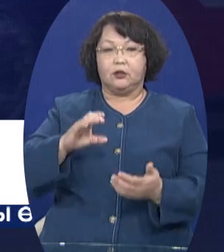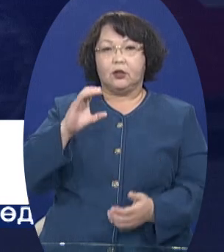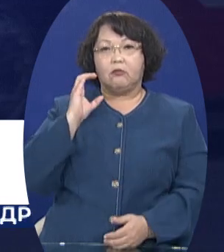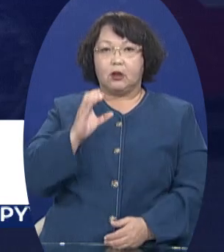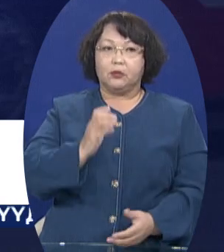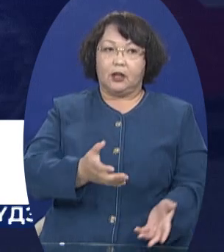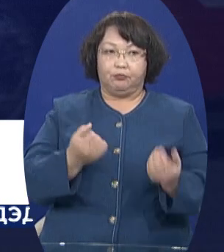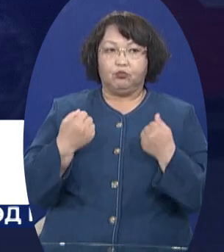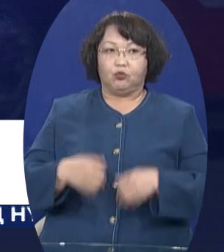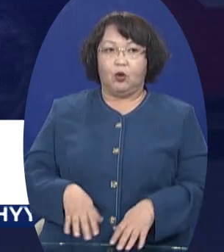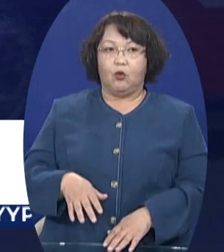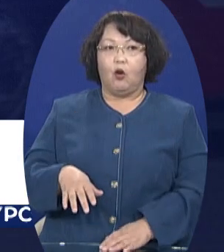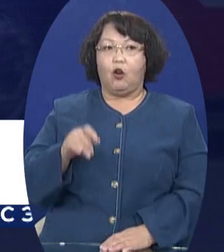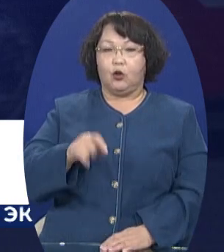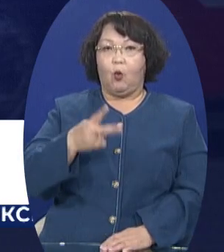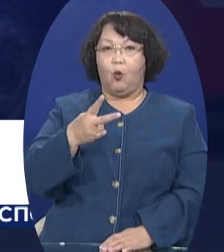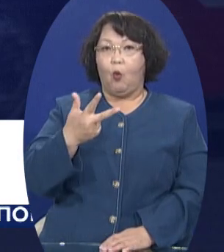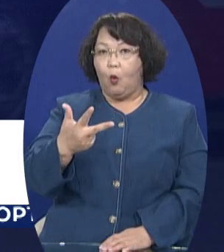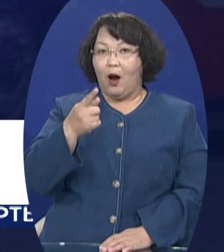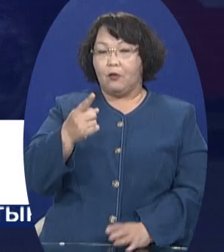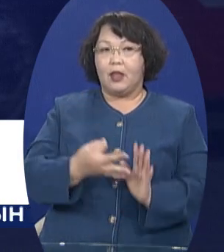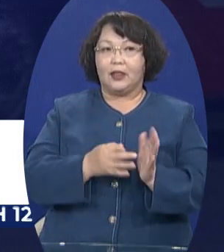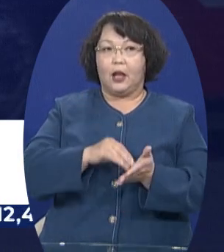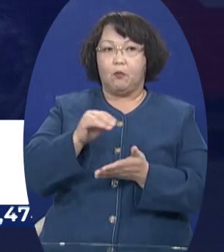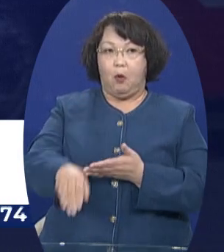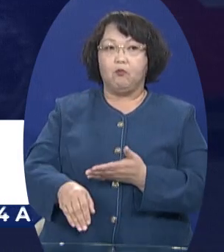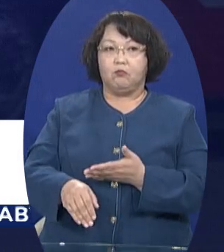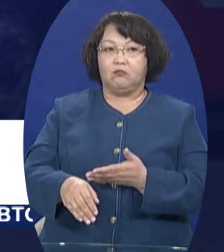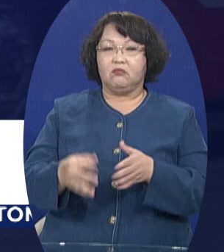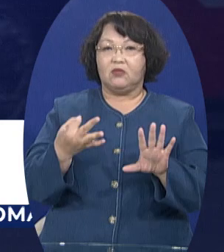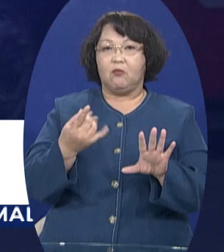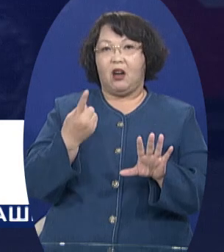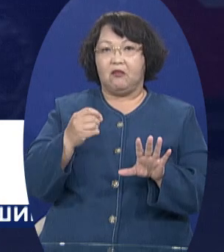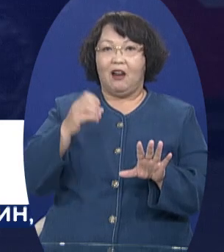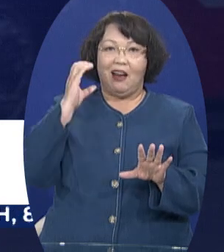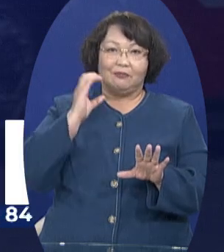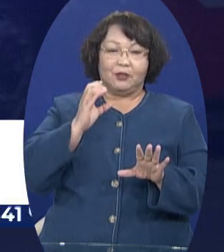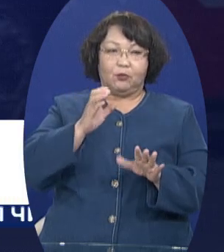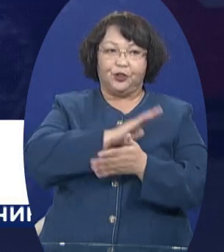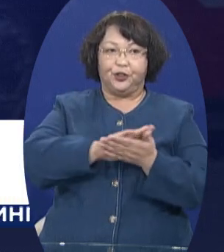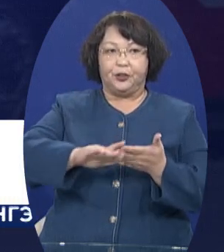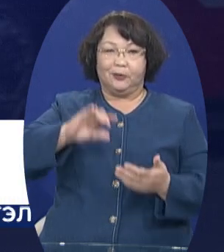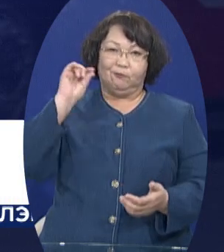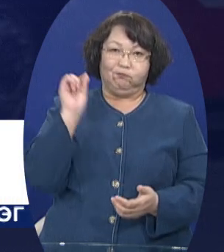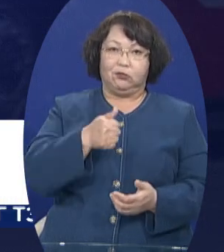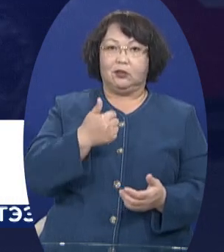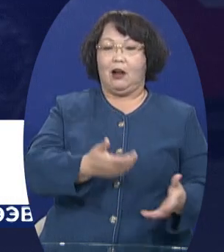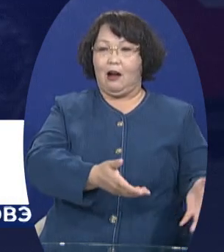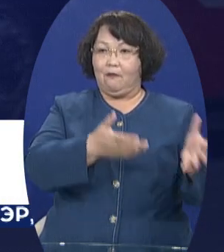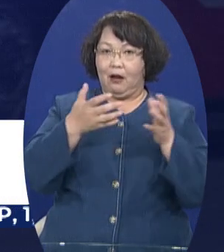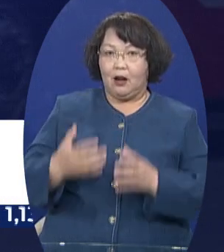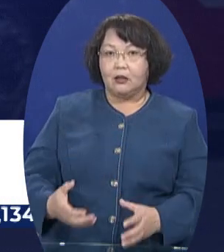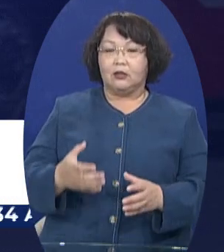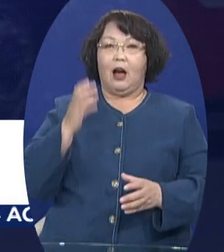төсөвт нийтийн тээврийн шинжилэлд 318 тэрбум төгрөг тусгажээ. Энэ хөрөнгөөр 810 автобус оруулж ирвэл нийтийн тээврийн